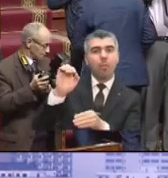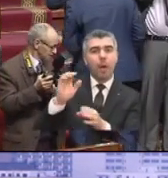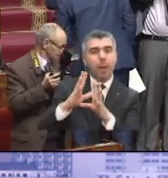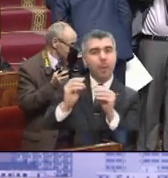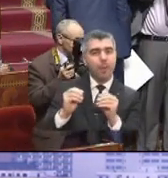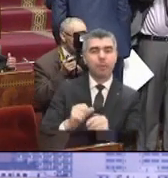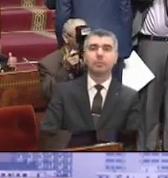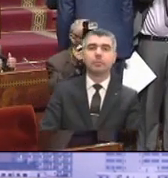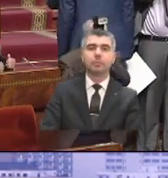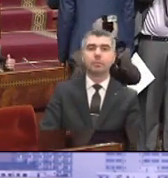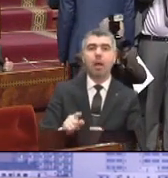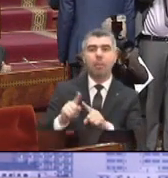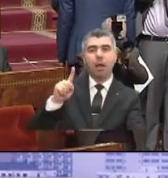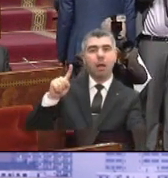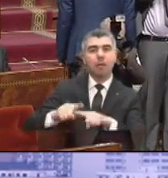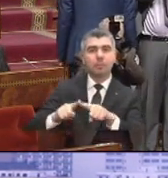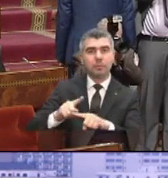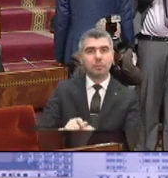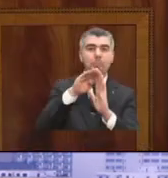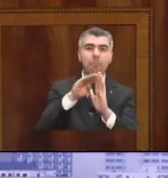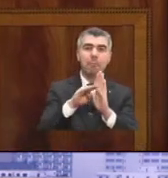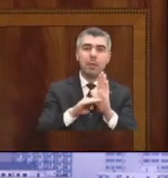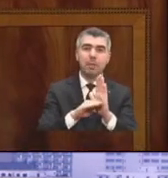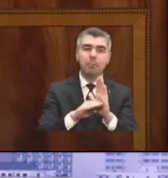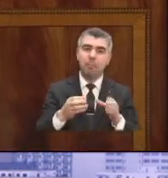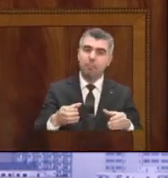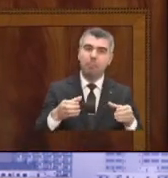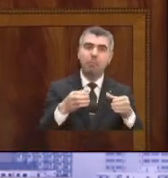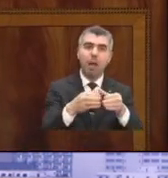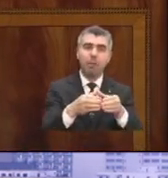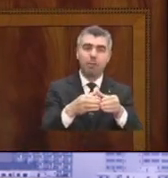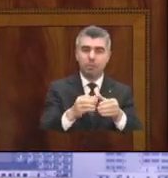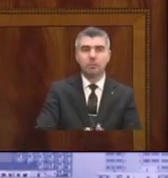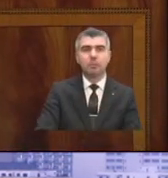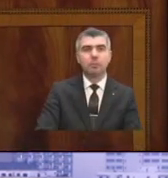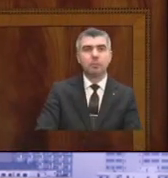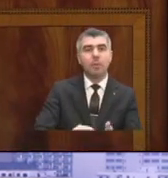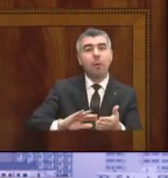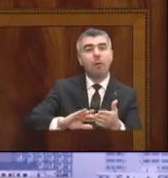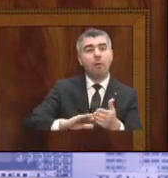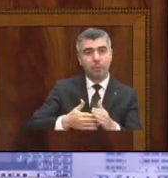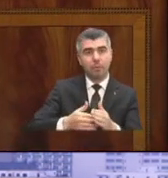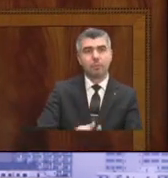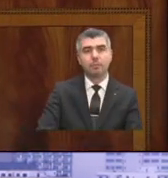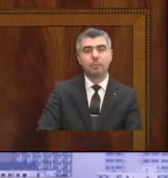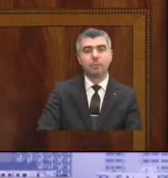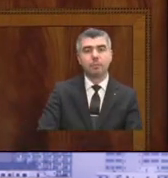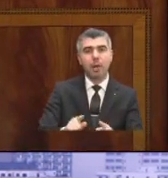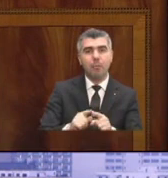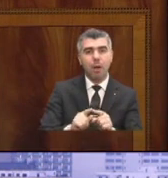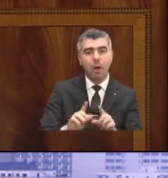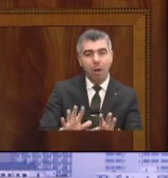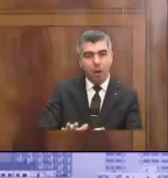بهذيك التوصيه ولكن ذهب الى مرحله ابعد بكثير وهو انه طالب بتقييم العلاقات بين